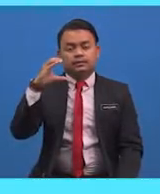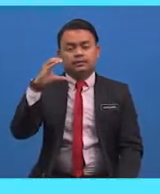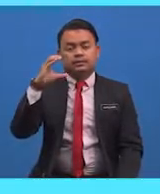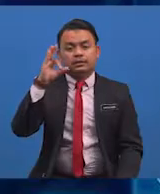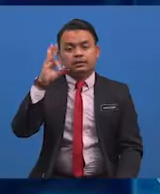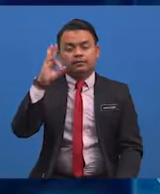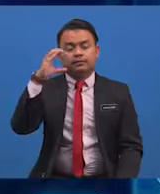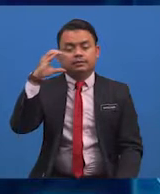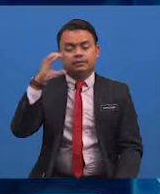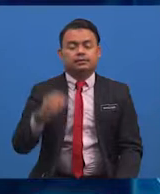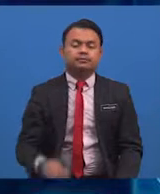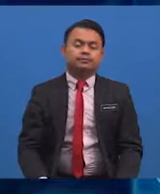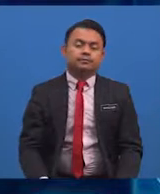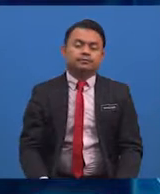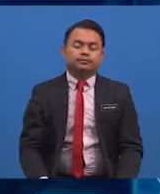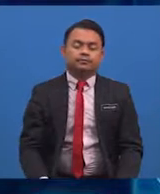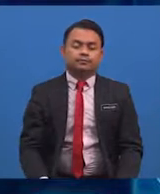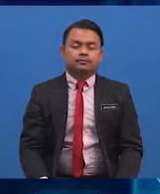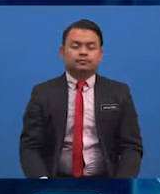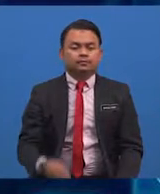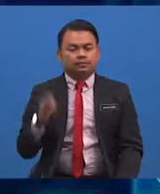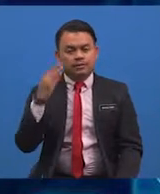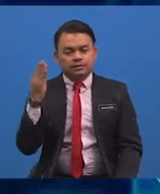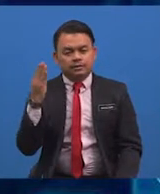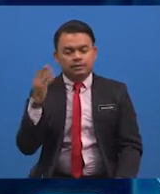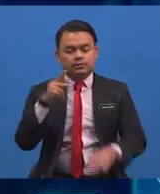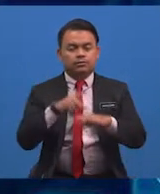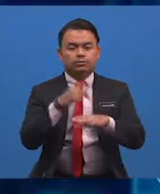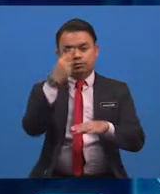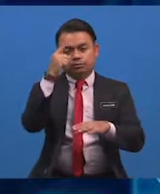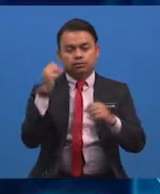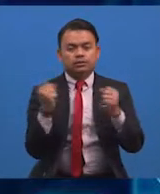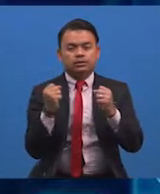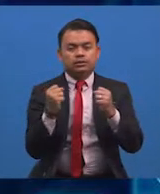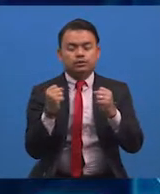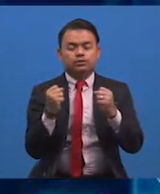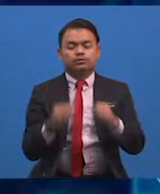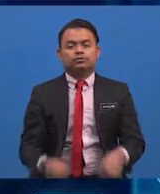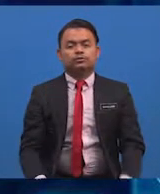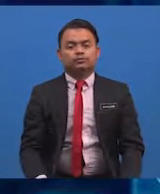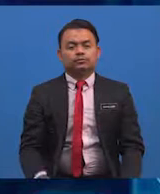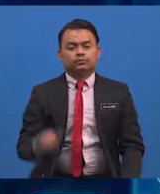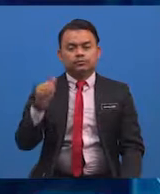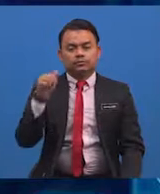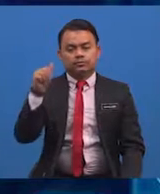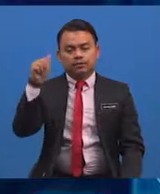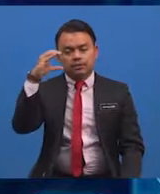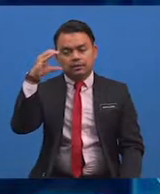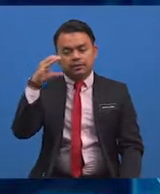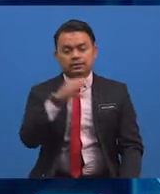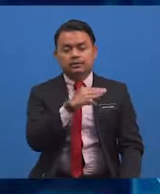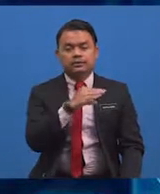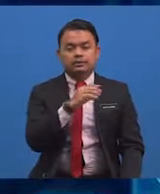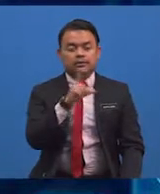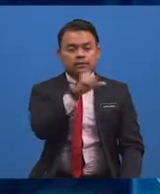karbon. Biasanya digunakan untuk menyejukkan peti sejuk, penyaman udara, penyembur